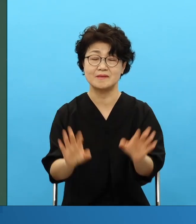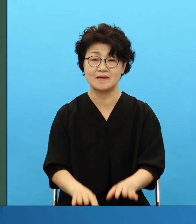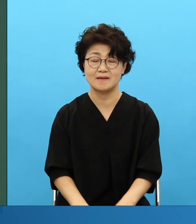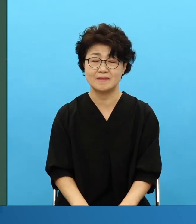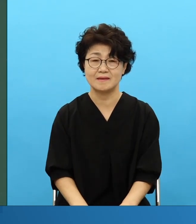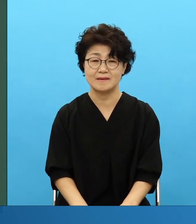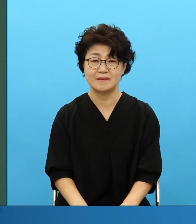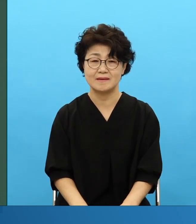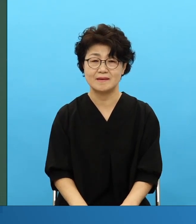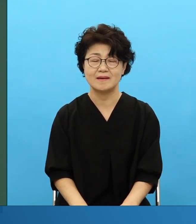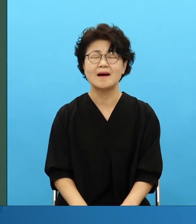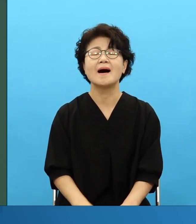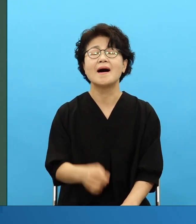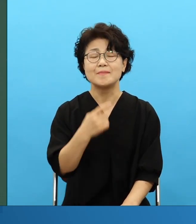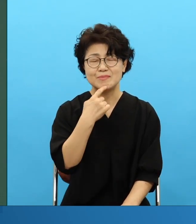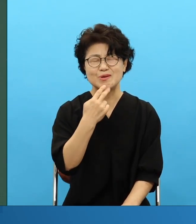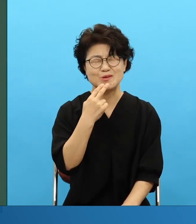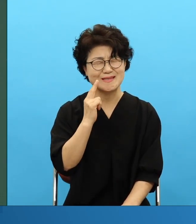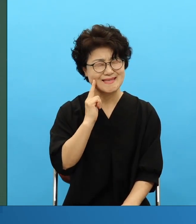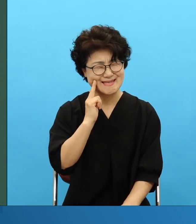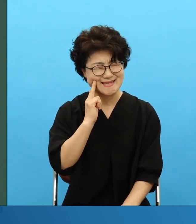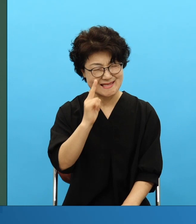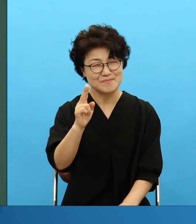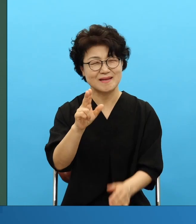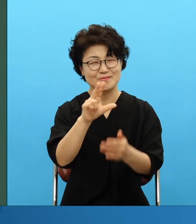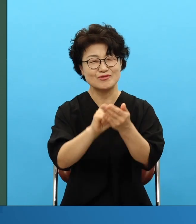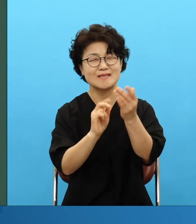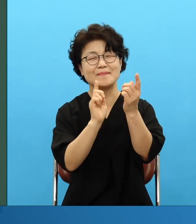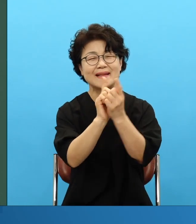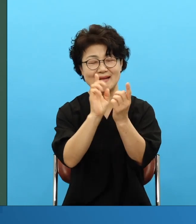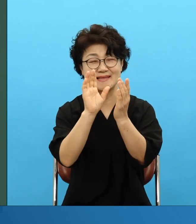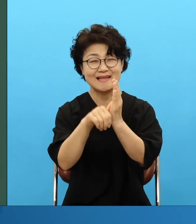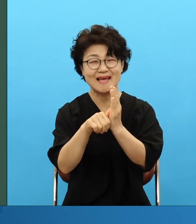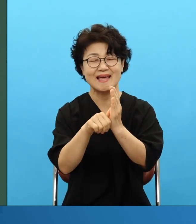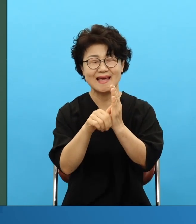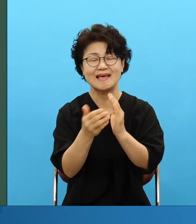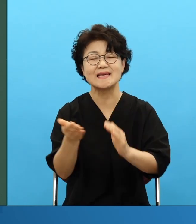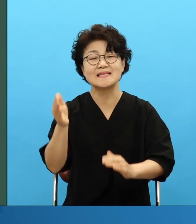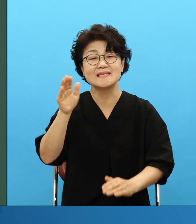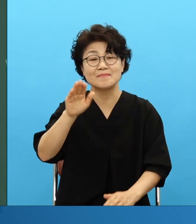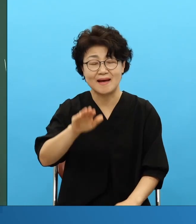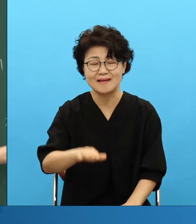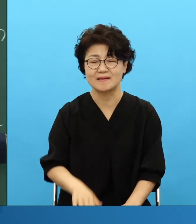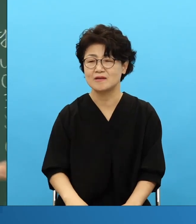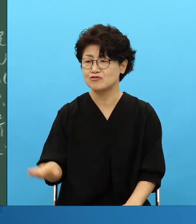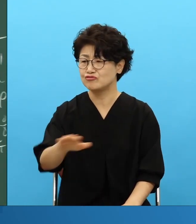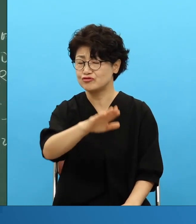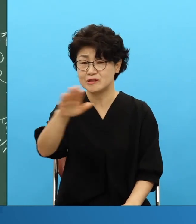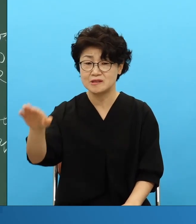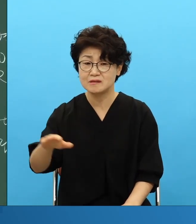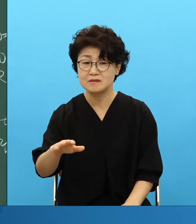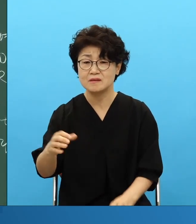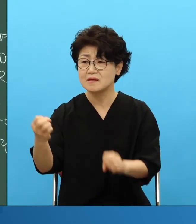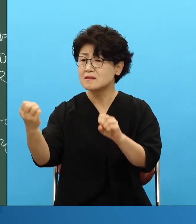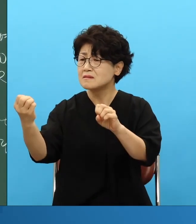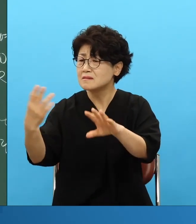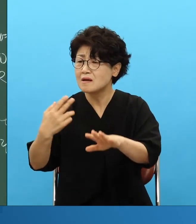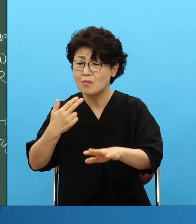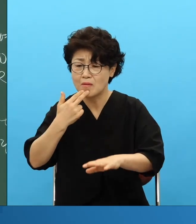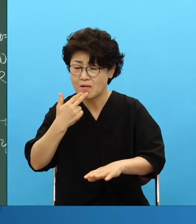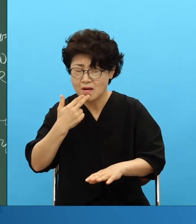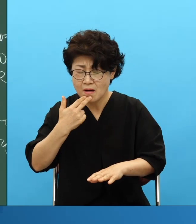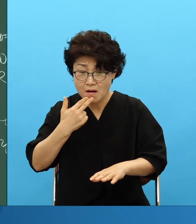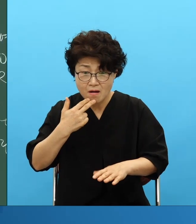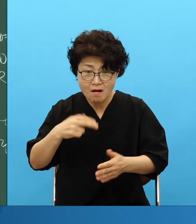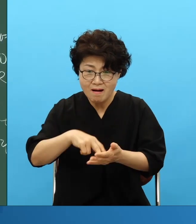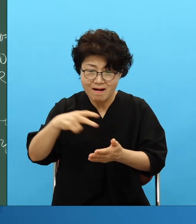그건 이제 극한 상황을 얘기 들은 거고요. That's a critical example. 우리는 그런까지 안 가도 응답만 안 오면 또 뭐 물음쳐요. We don't even